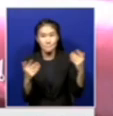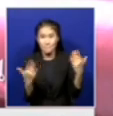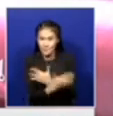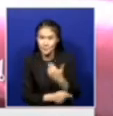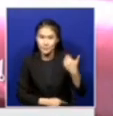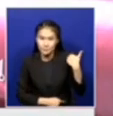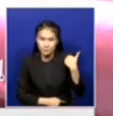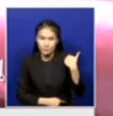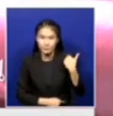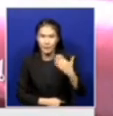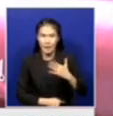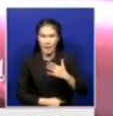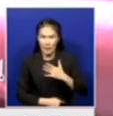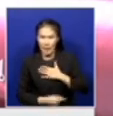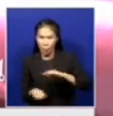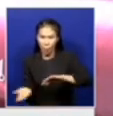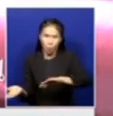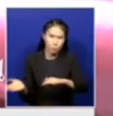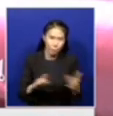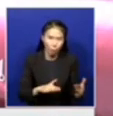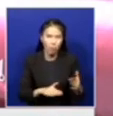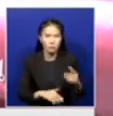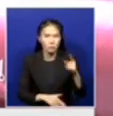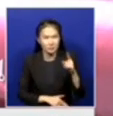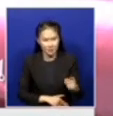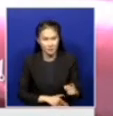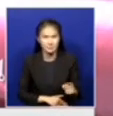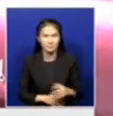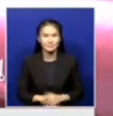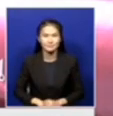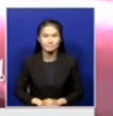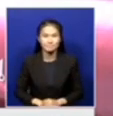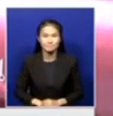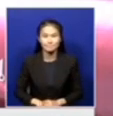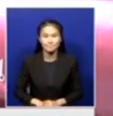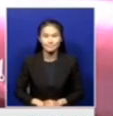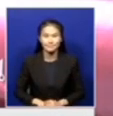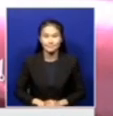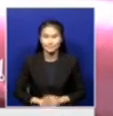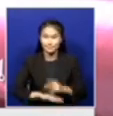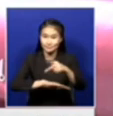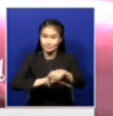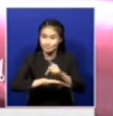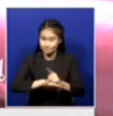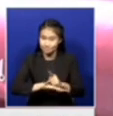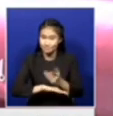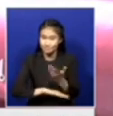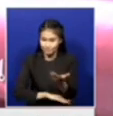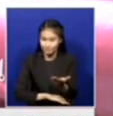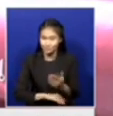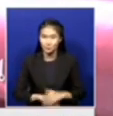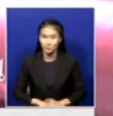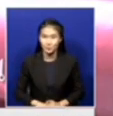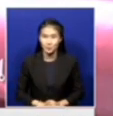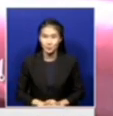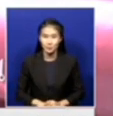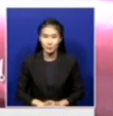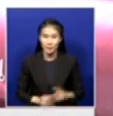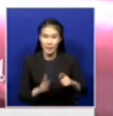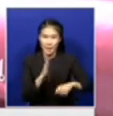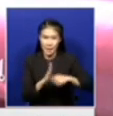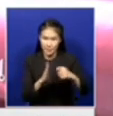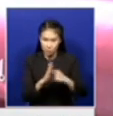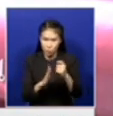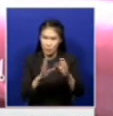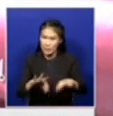เราล้มละลายด้วยกันอย่างแน่นอนครับท่านประธานครับความจริงแล้วเนี่ยนะครับเหตุผลและความจำเป็